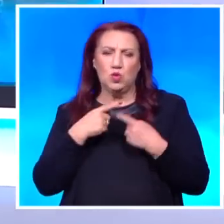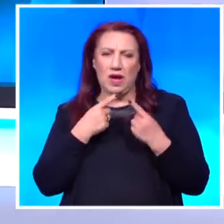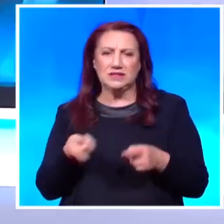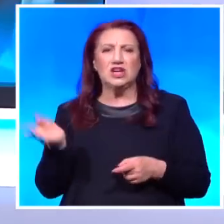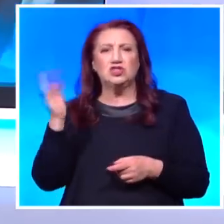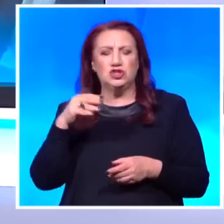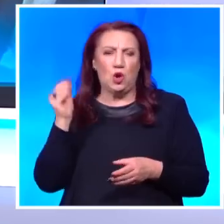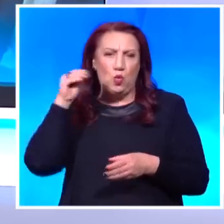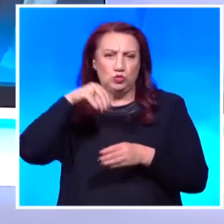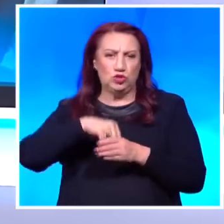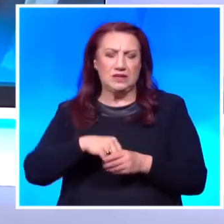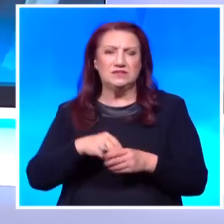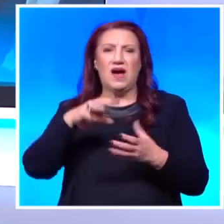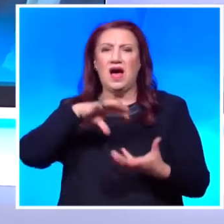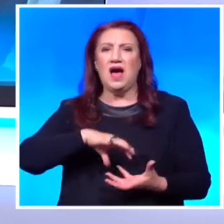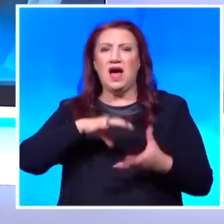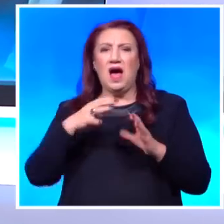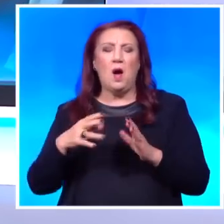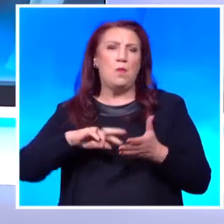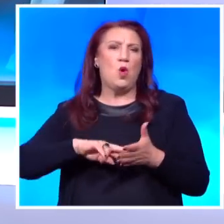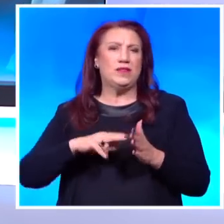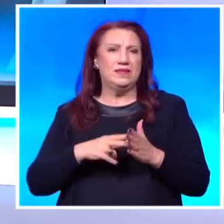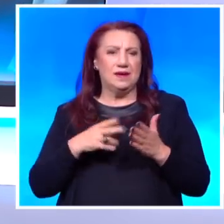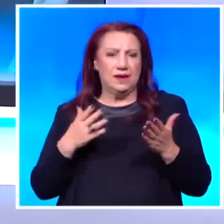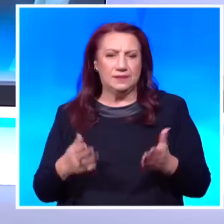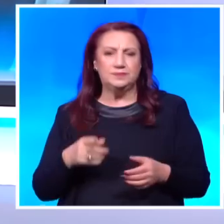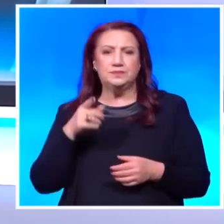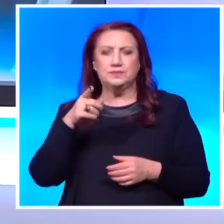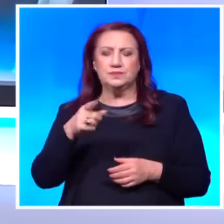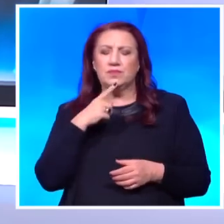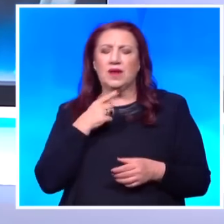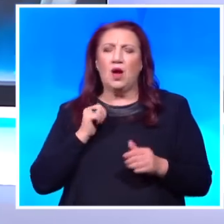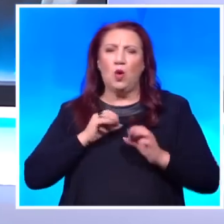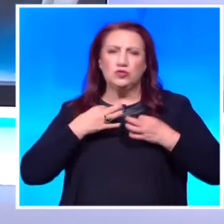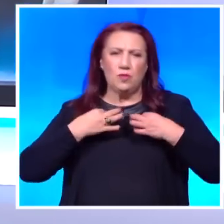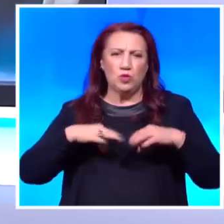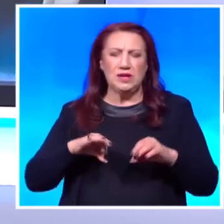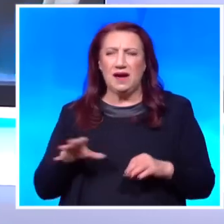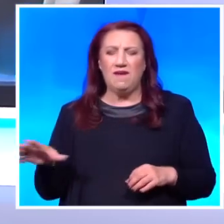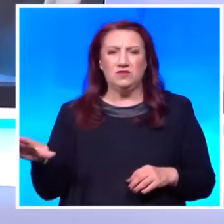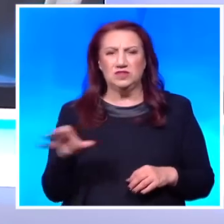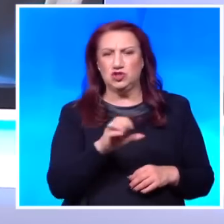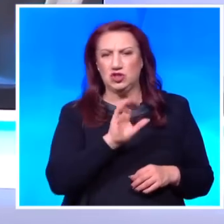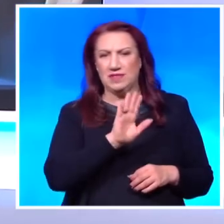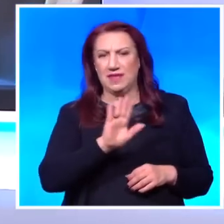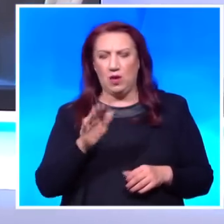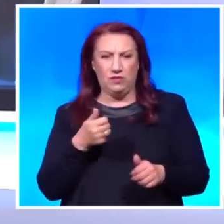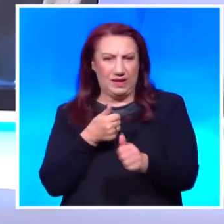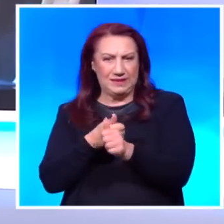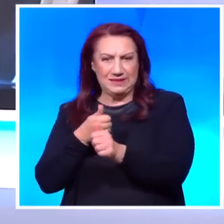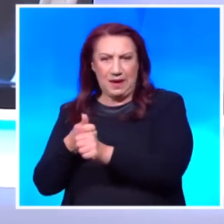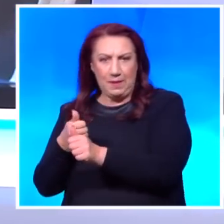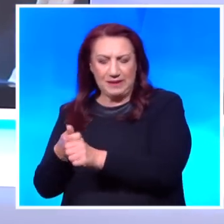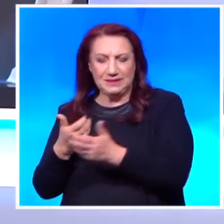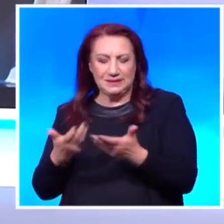извънредно заседание прокурорската колегия на Висшия съдебен съвет освободи заместниците на Гешев. Решението идва три дни след като